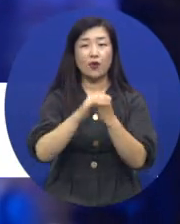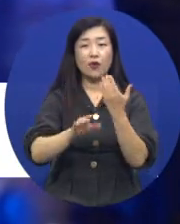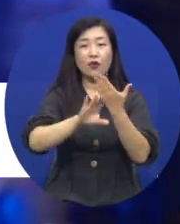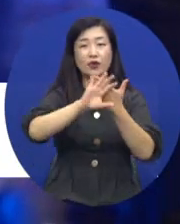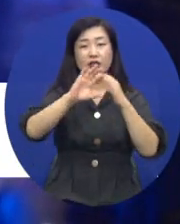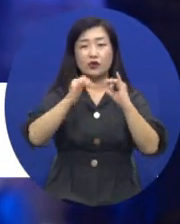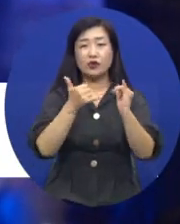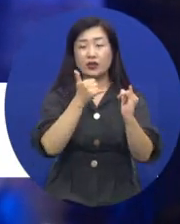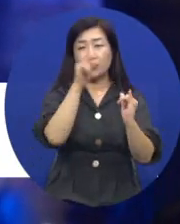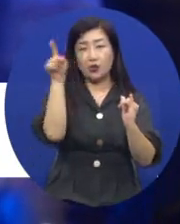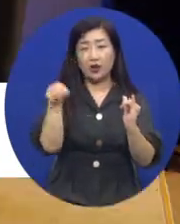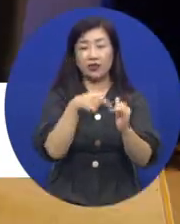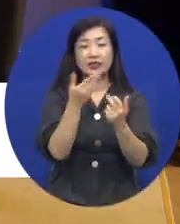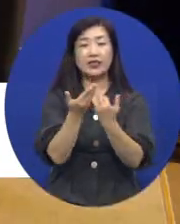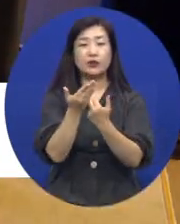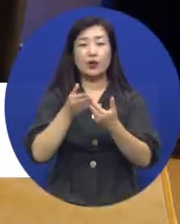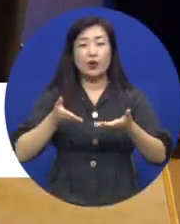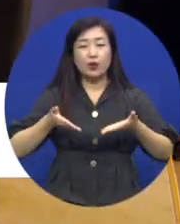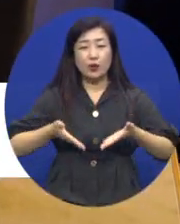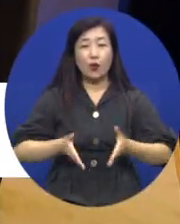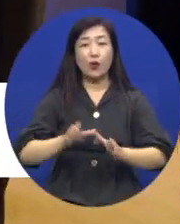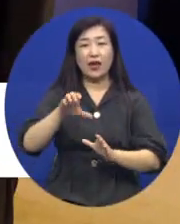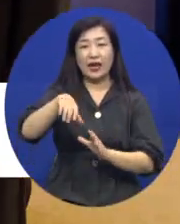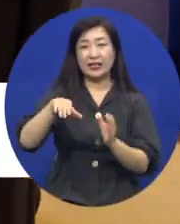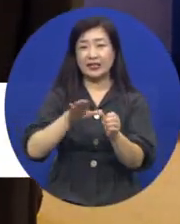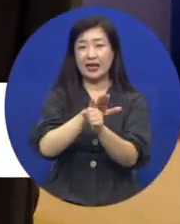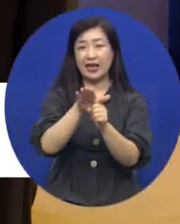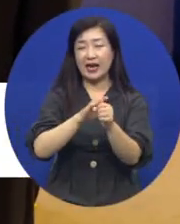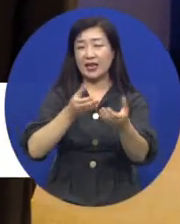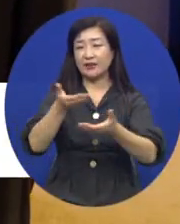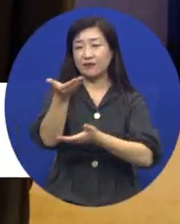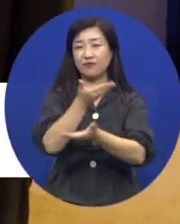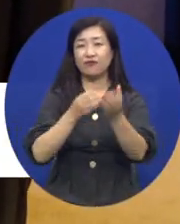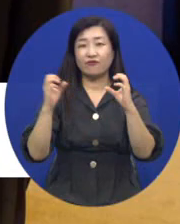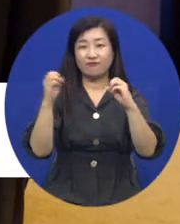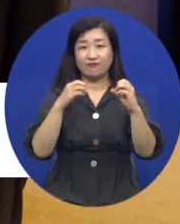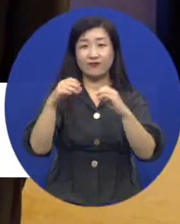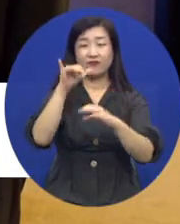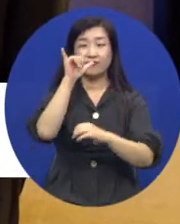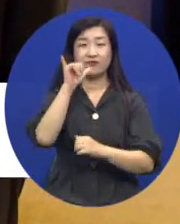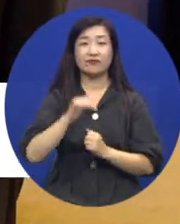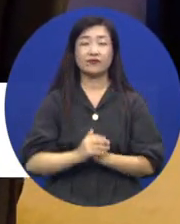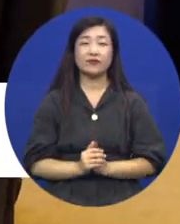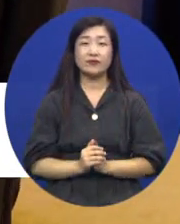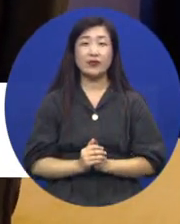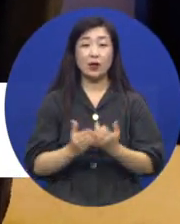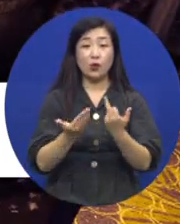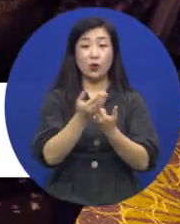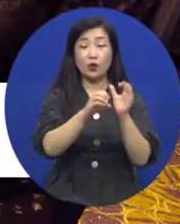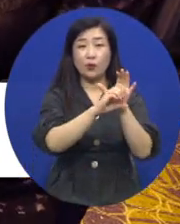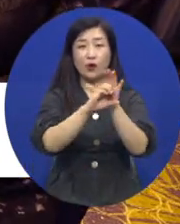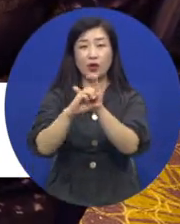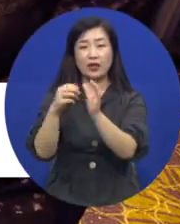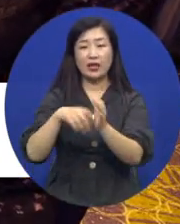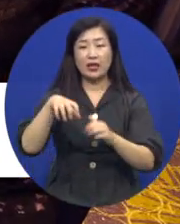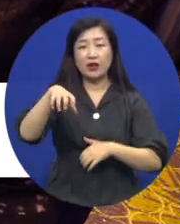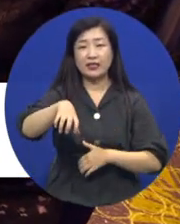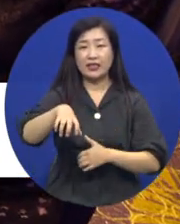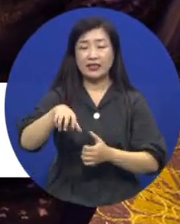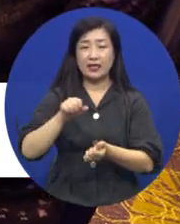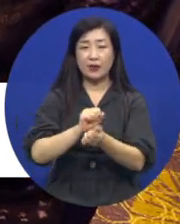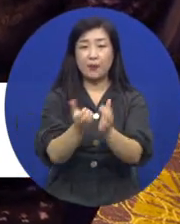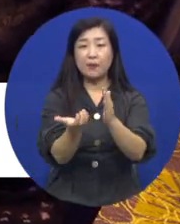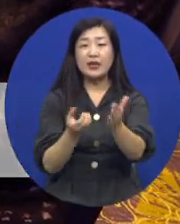살아가는 제주인들이 고향 사랑 이야기를 나누는 토크쇼 등이 진행됩니다. 코로나19 예방을 위해 현장 참가는